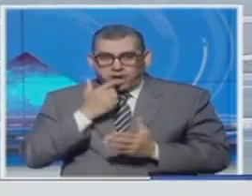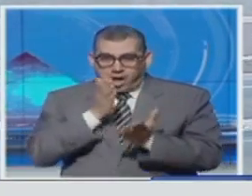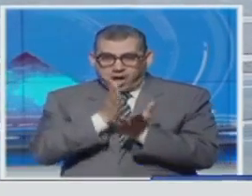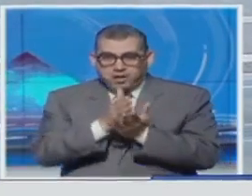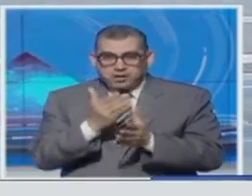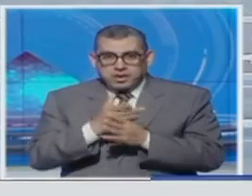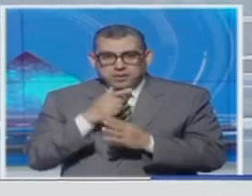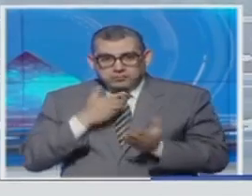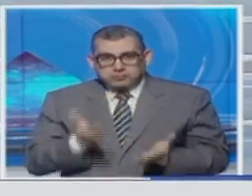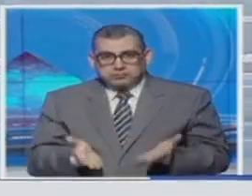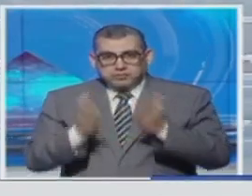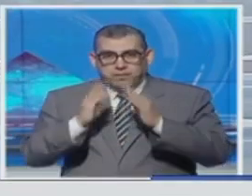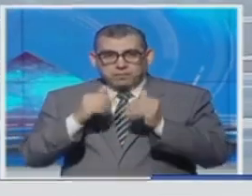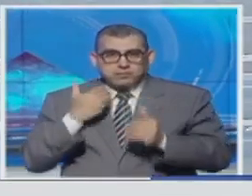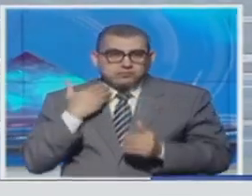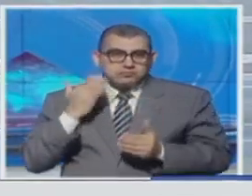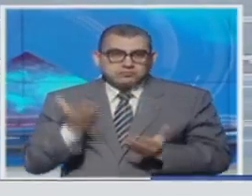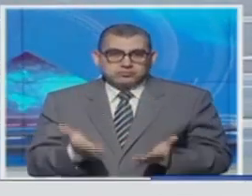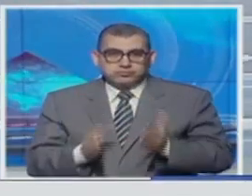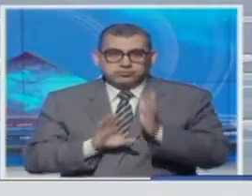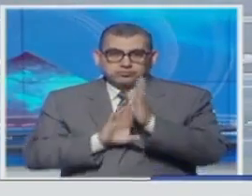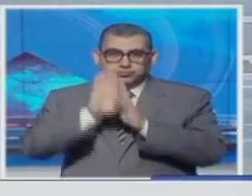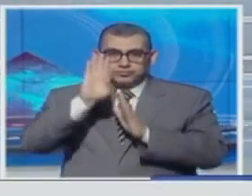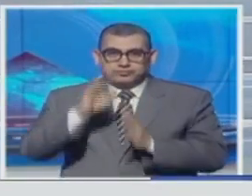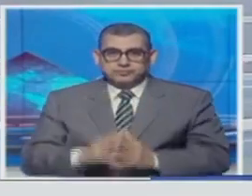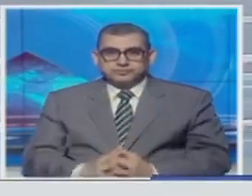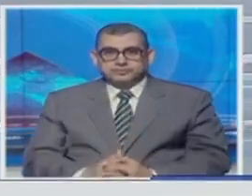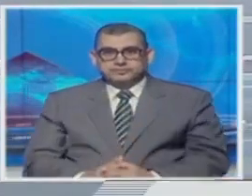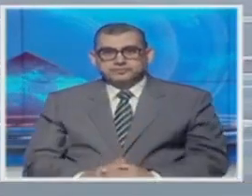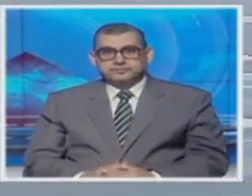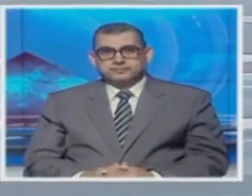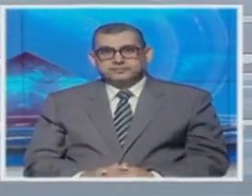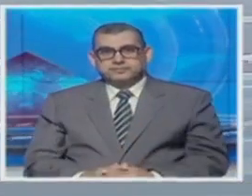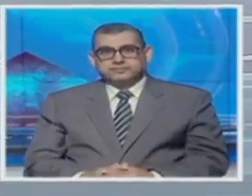أجل الارتقاء بمصرنا الحبيبة وازدهارها.